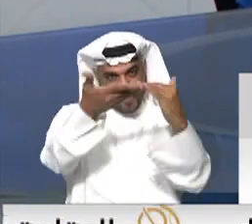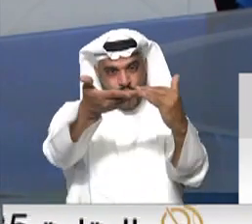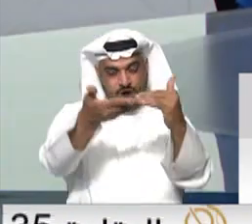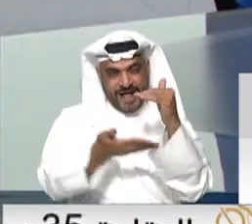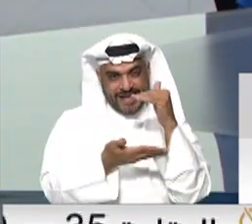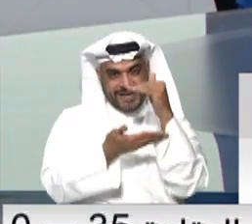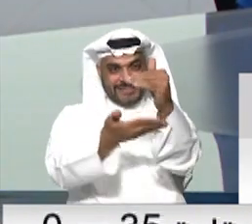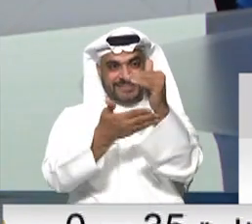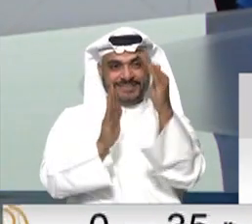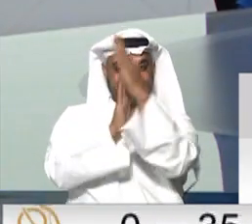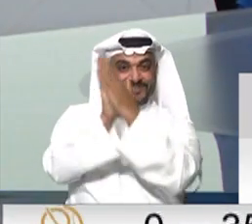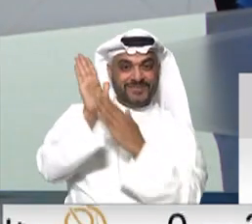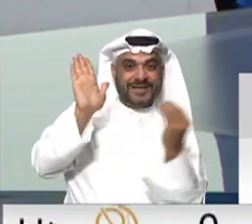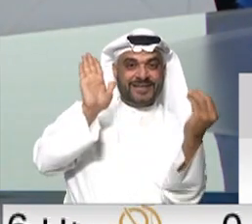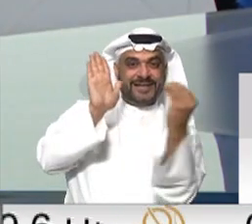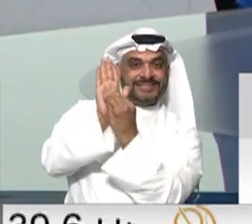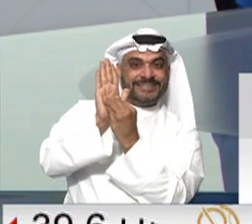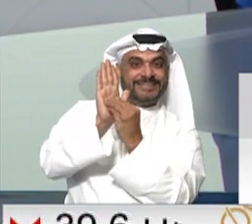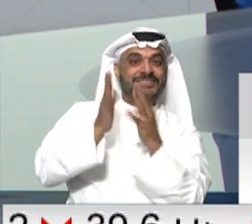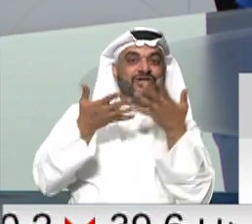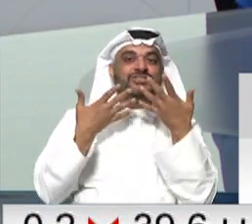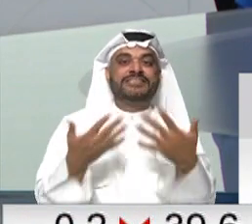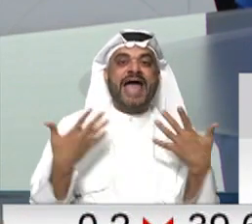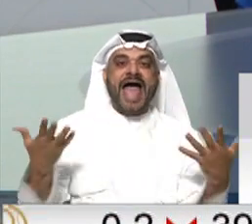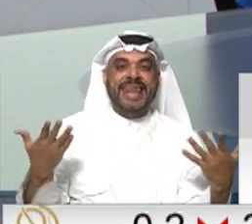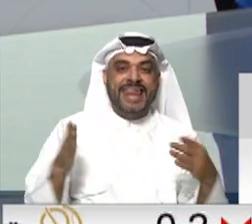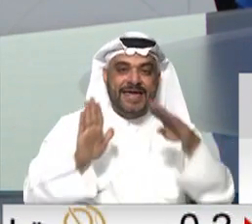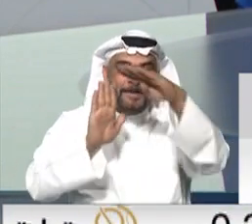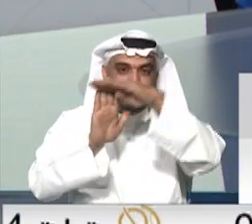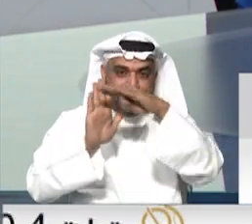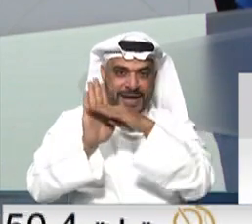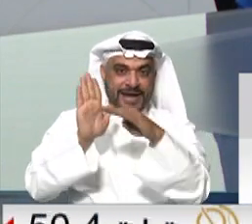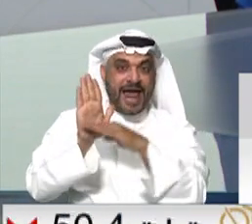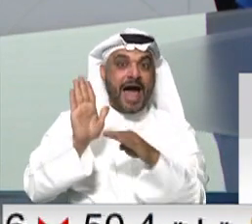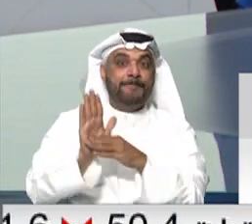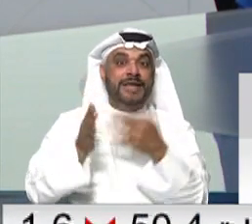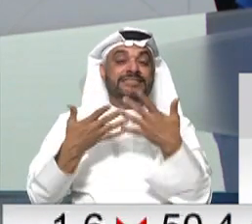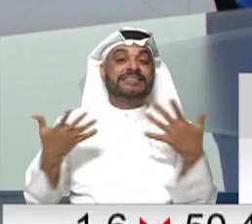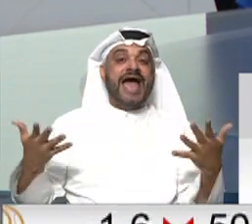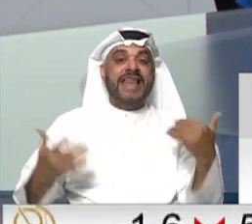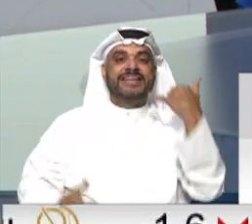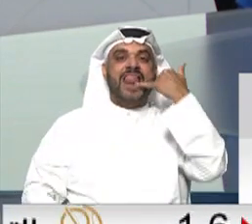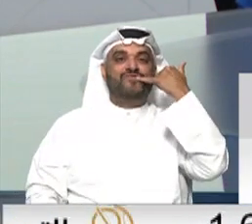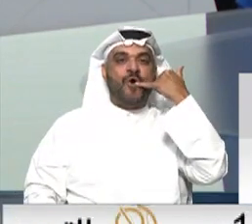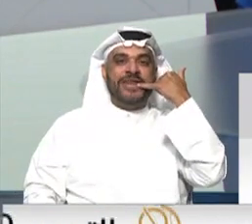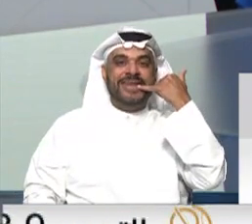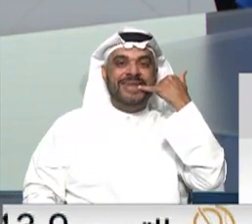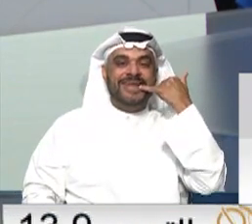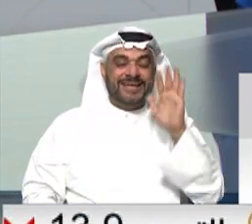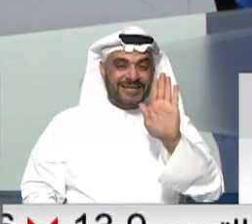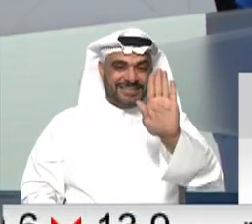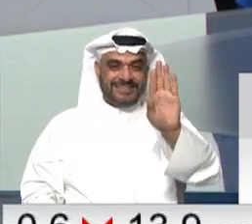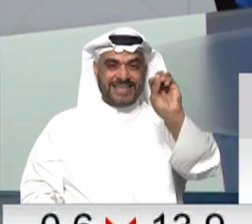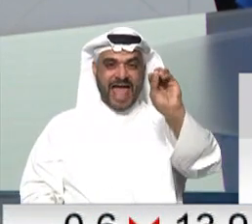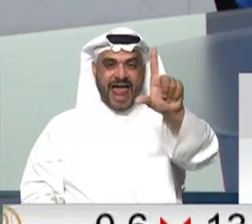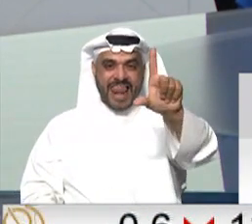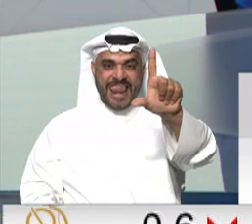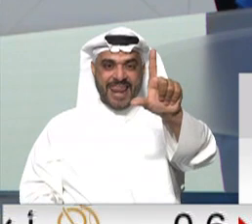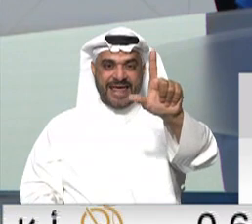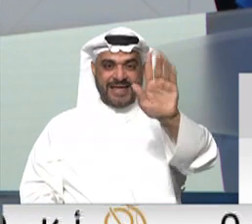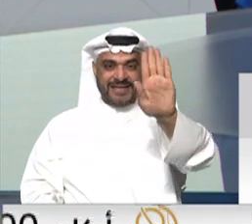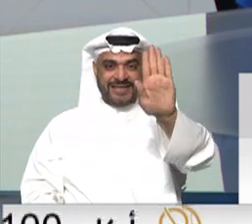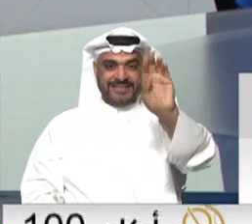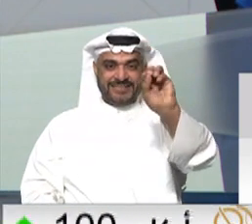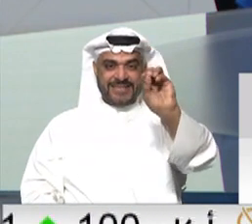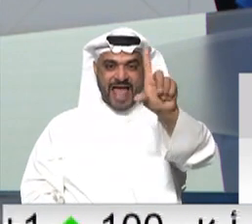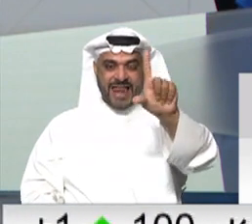التطبيق الحكومي الموحد للخدمات الإلكترونية سهل، وتشمل طرح خدمة تقارير نتائج المختبرات والأشعة باستثناء